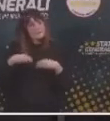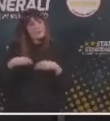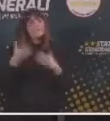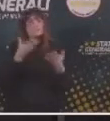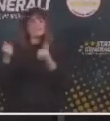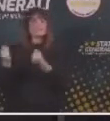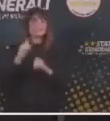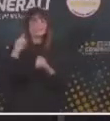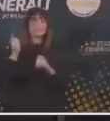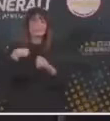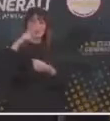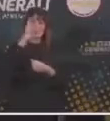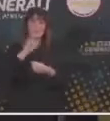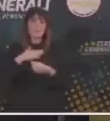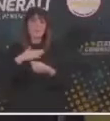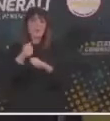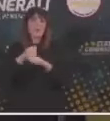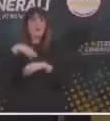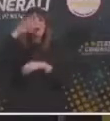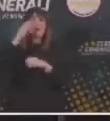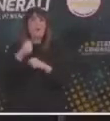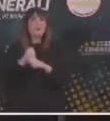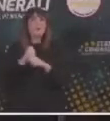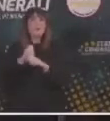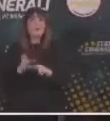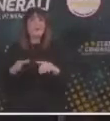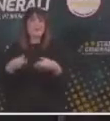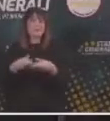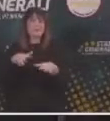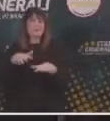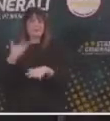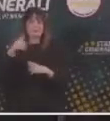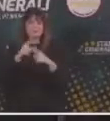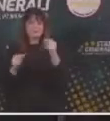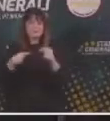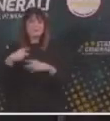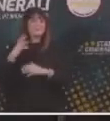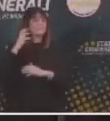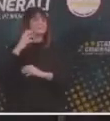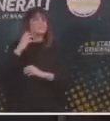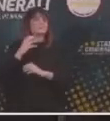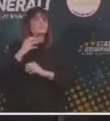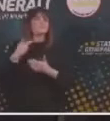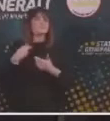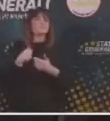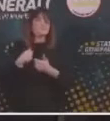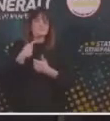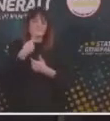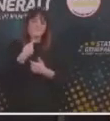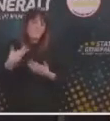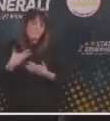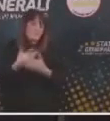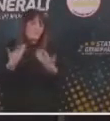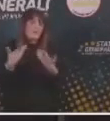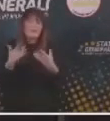del movimento 5 stelle vi dico sono onorato e vi confesso sono veramente molto